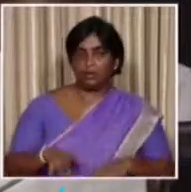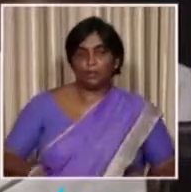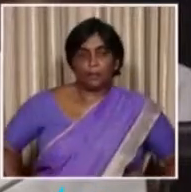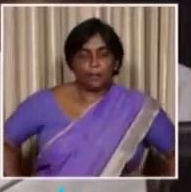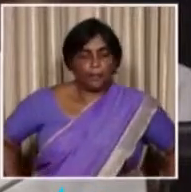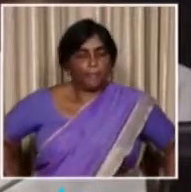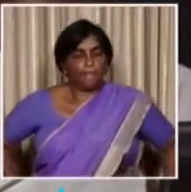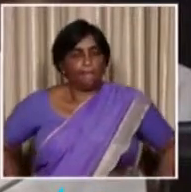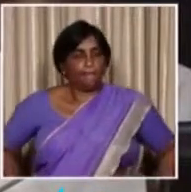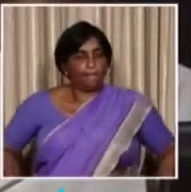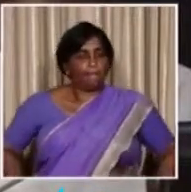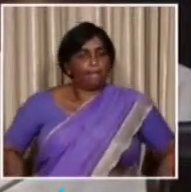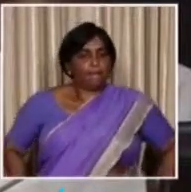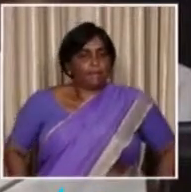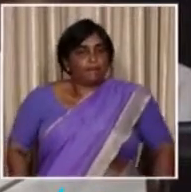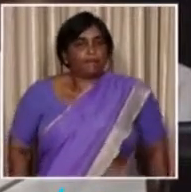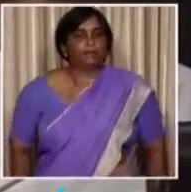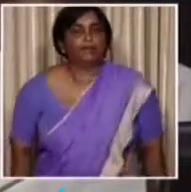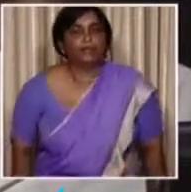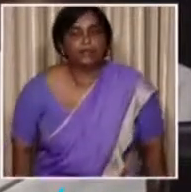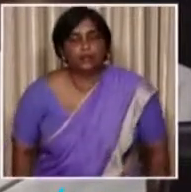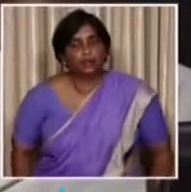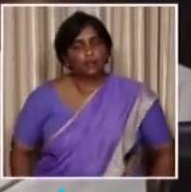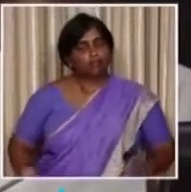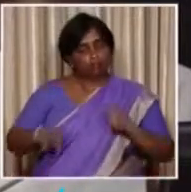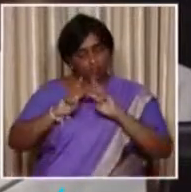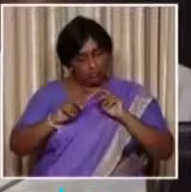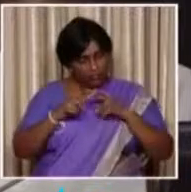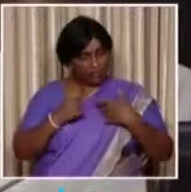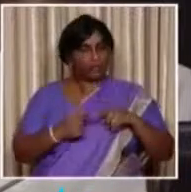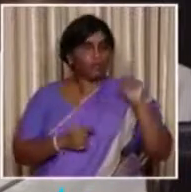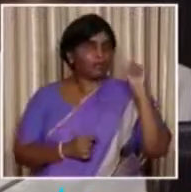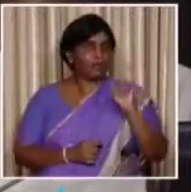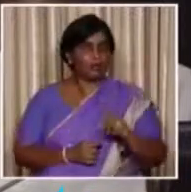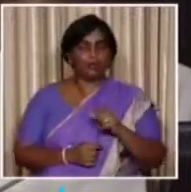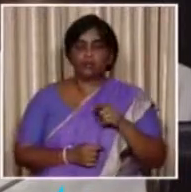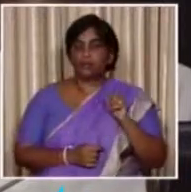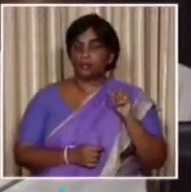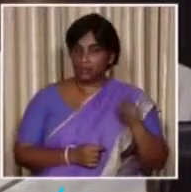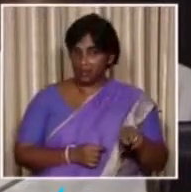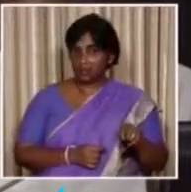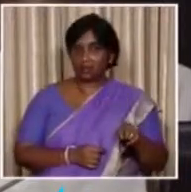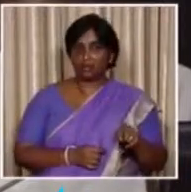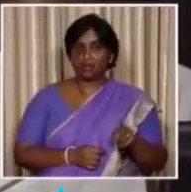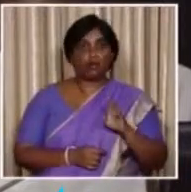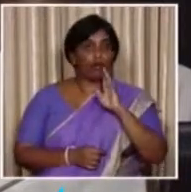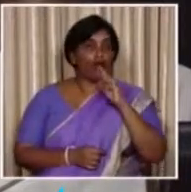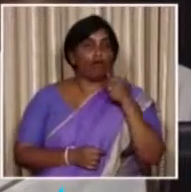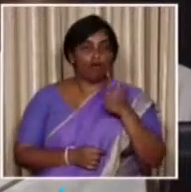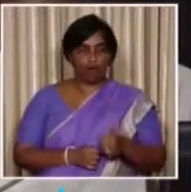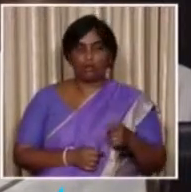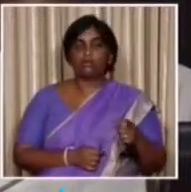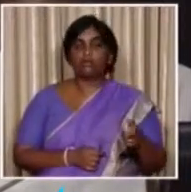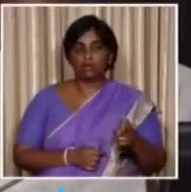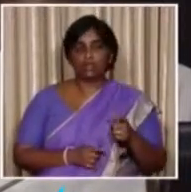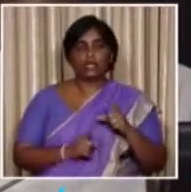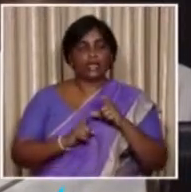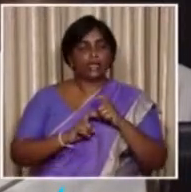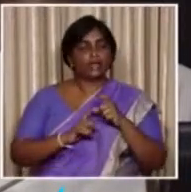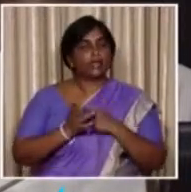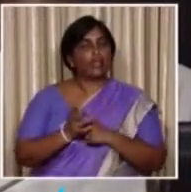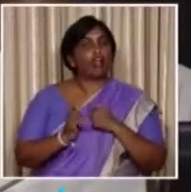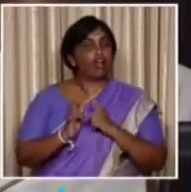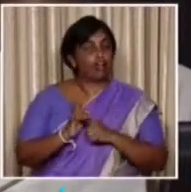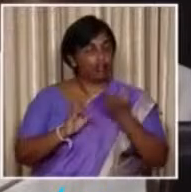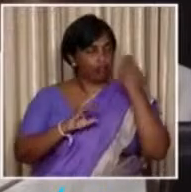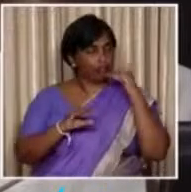විස්තරේ. ඒගොල්ලෝ කිව්වා ඊට පස්සේ අධ්‍යයනය කළ දවස් කීපකින් පස්සේ මැඩම් මේක ඉතාමත්ම හොඳයි. අපි DR හොලා වෙලා